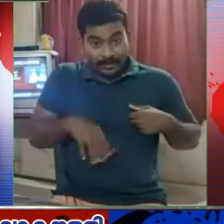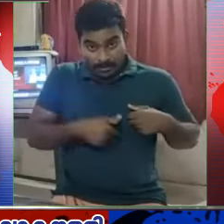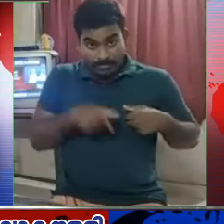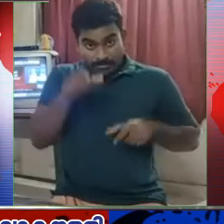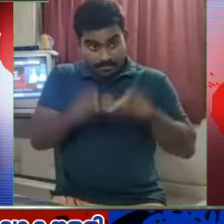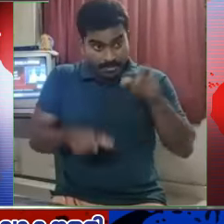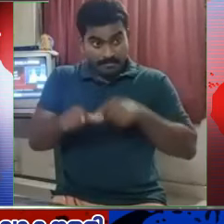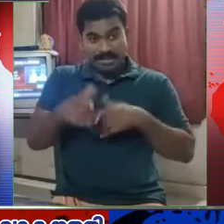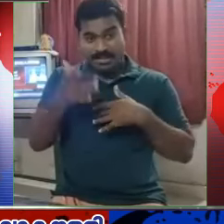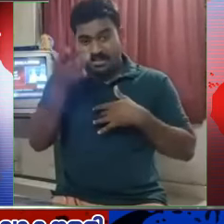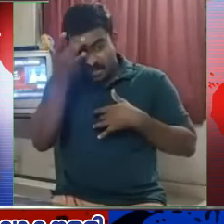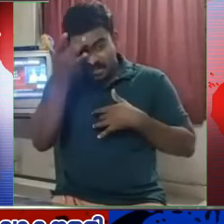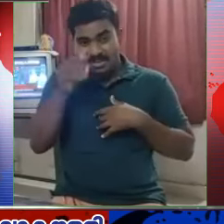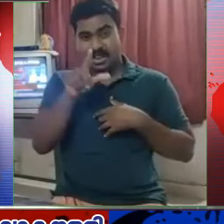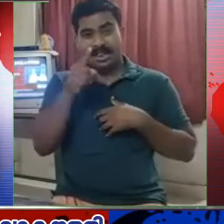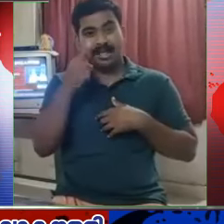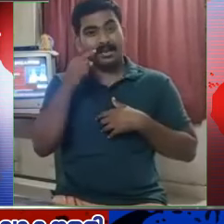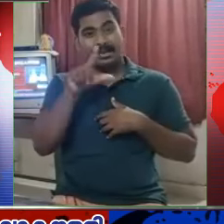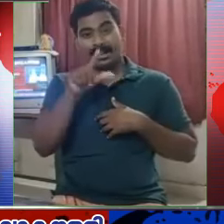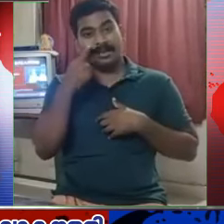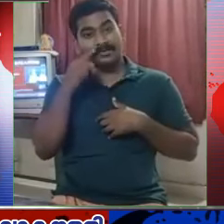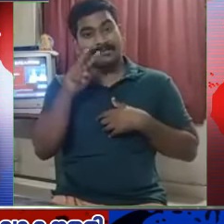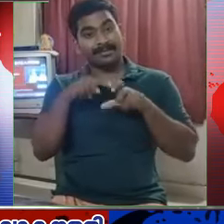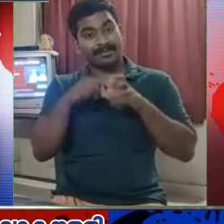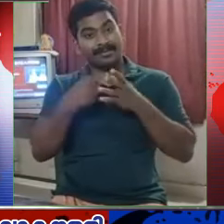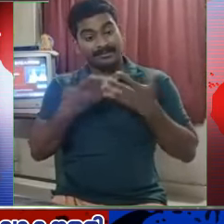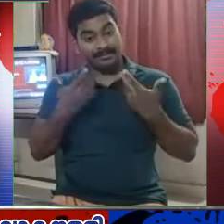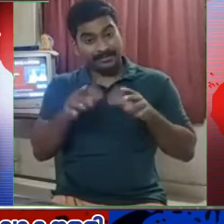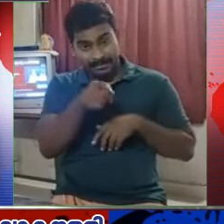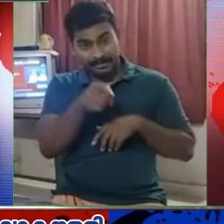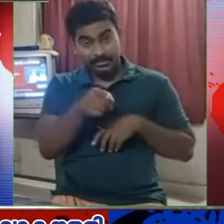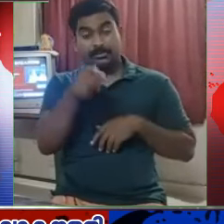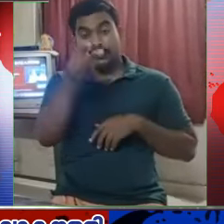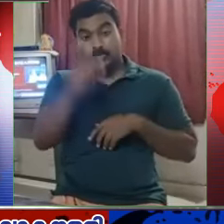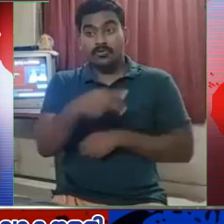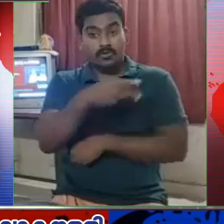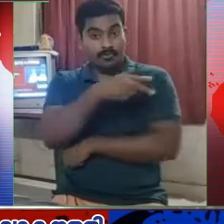ചിലത് പിടിച്ച വാർത്തകൾ വന്നിട്ടുണ്ട്. ആ പരിശോധന